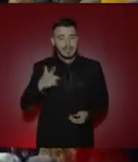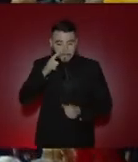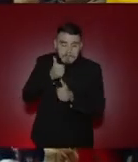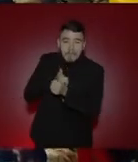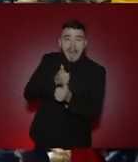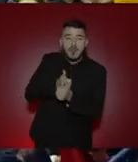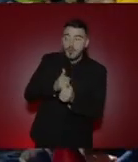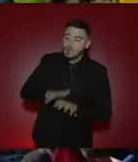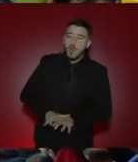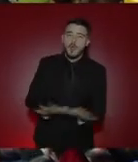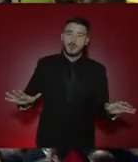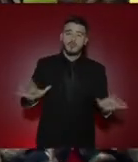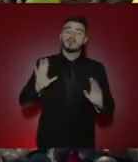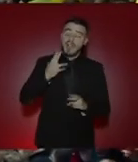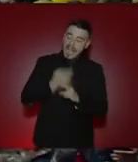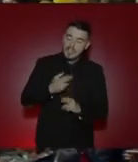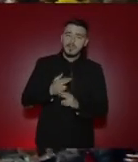δημοκρατία.